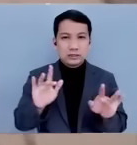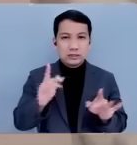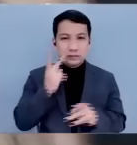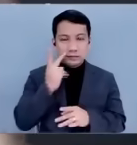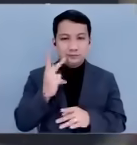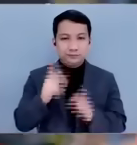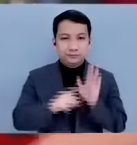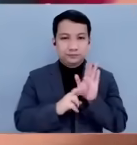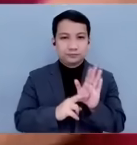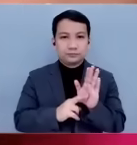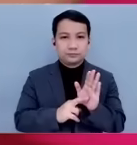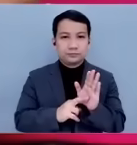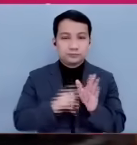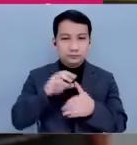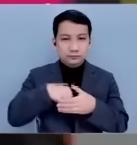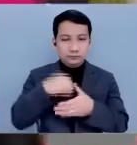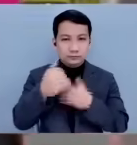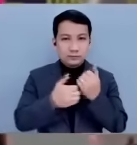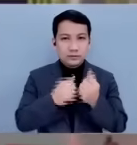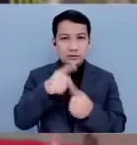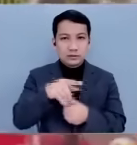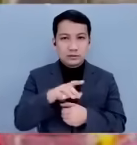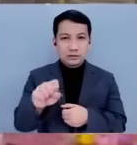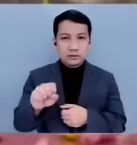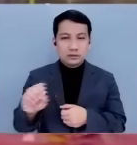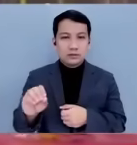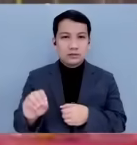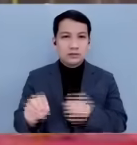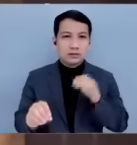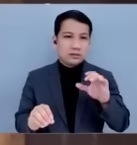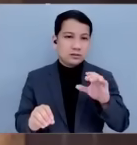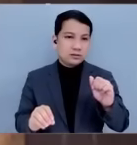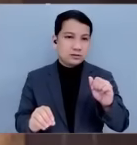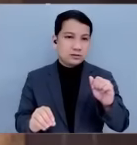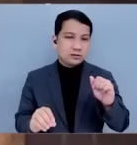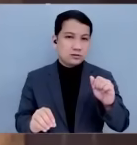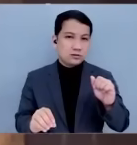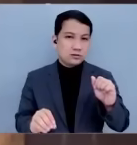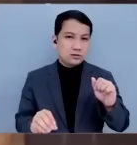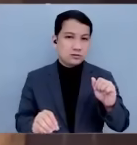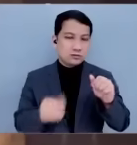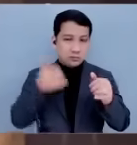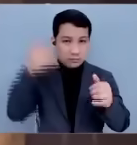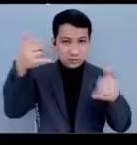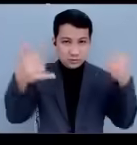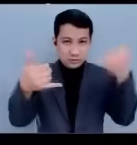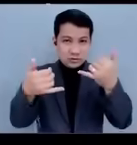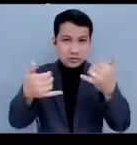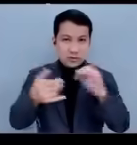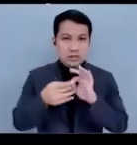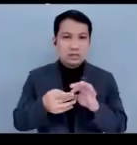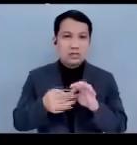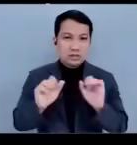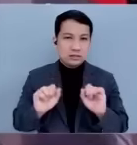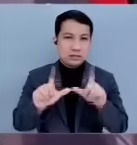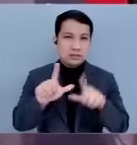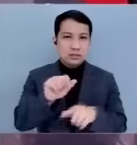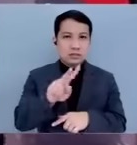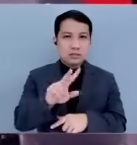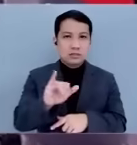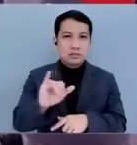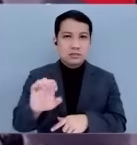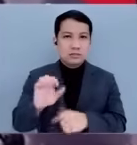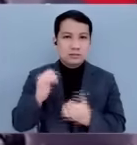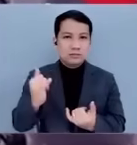ng Internal Audit Service ng PCSO at Commission on Audit. Meron ding mga CCTV sa studio at naka-live ang loto draw. Sa ngayon,